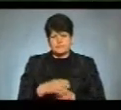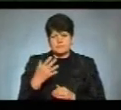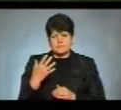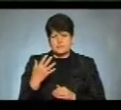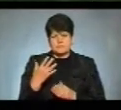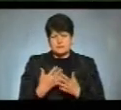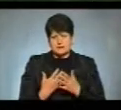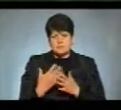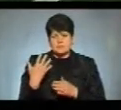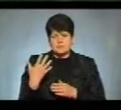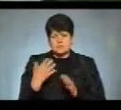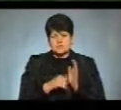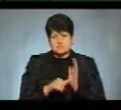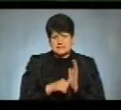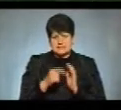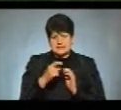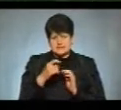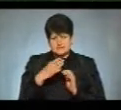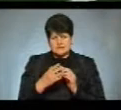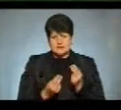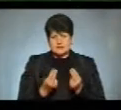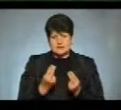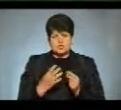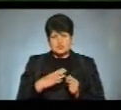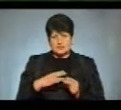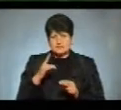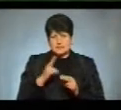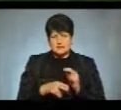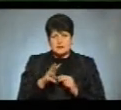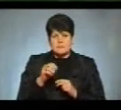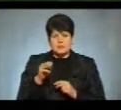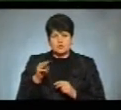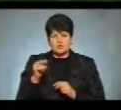56, тобто 60-та хвилина гри. Чекаємо завершення матчу.